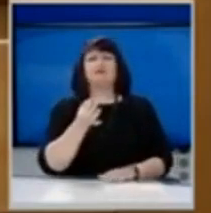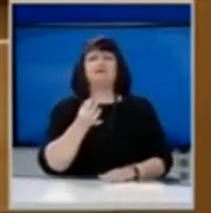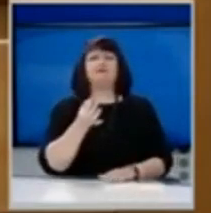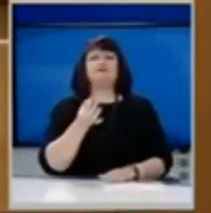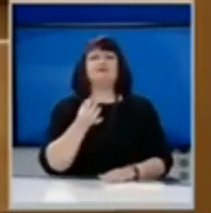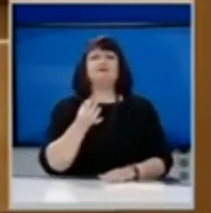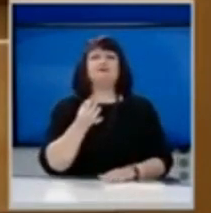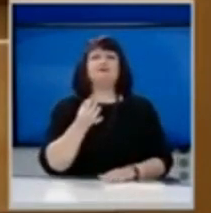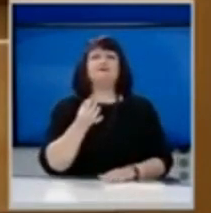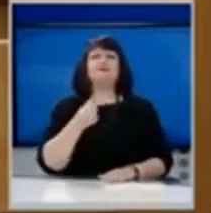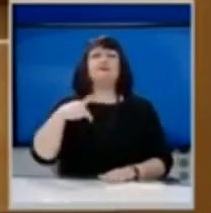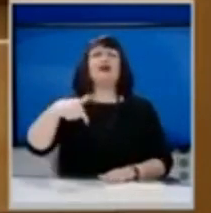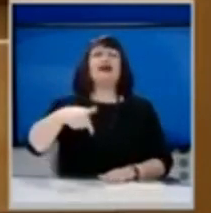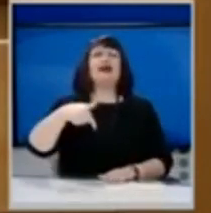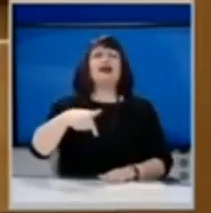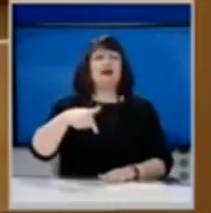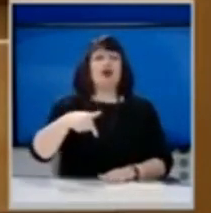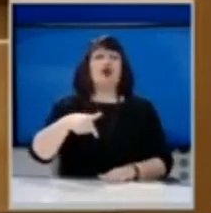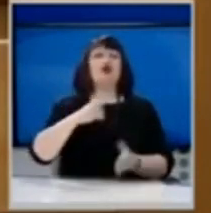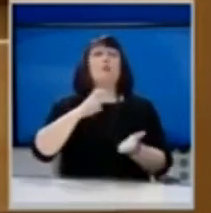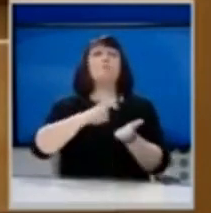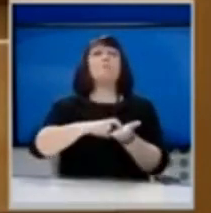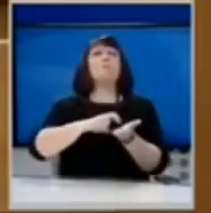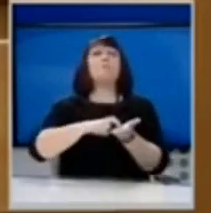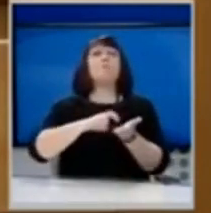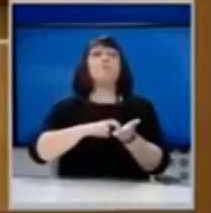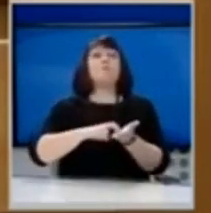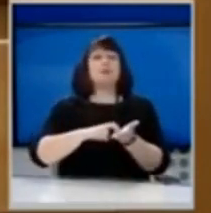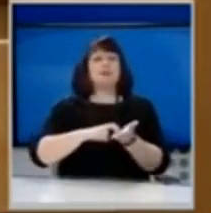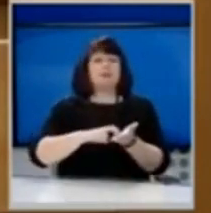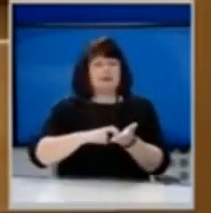ελληνικό γενικό προξενείο της Νέας Υόρκης χθες